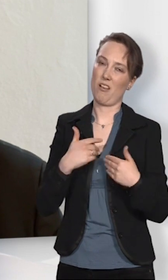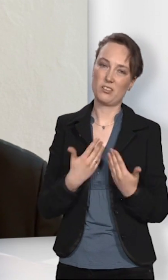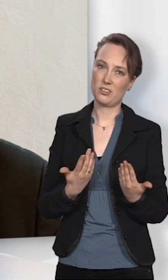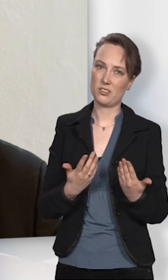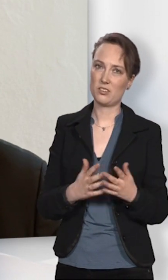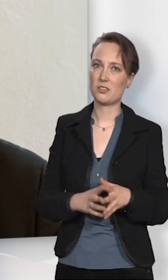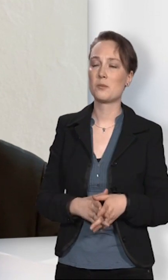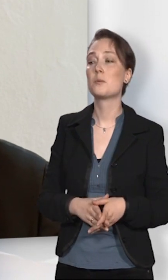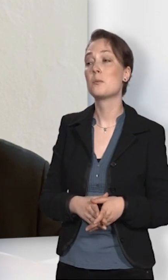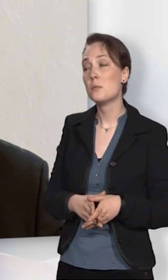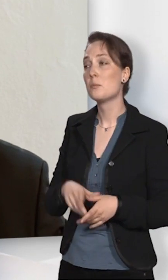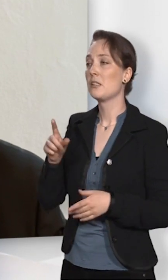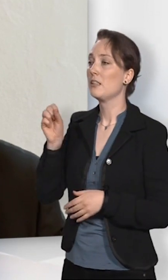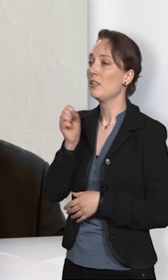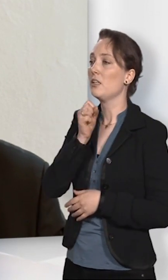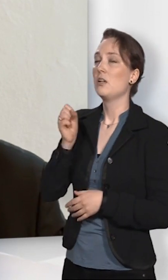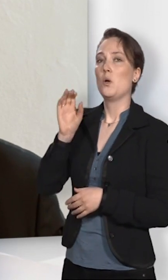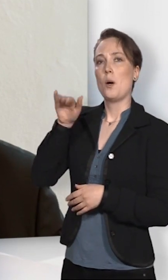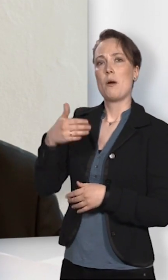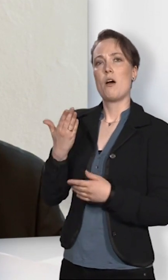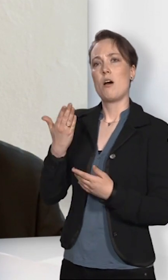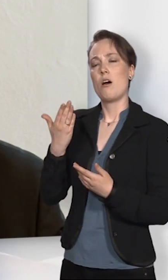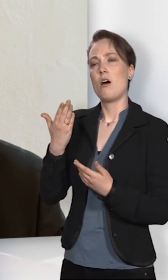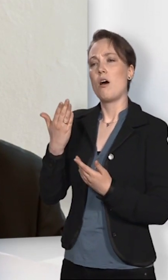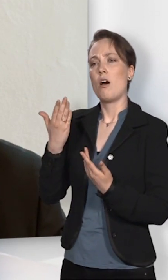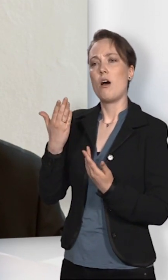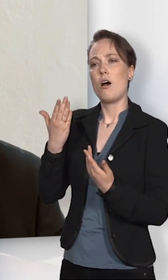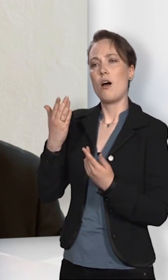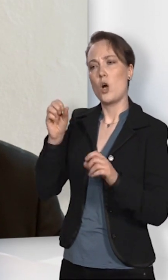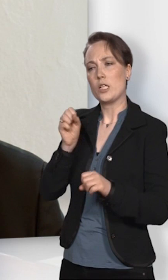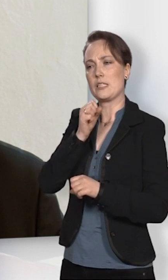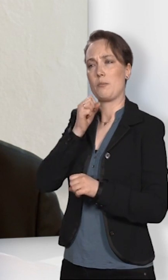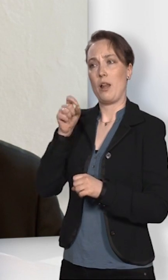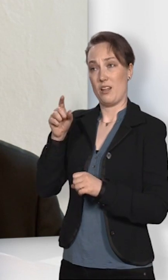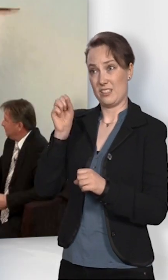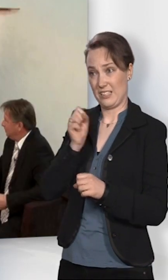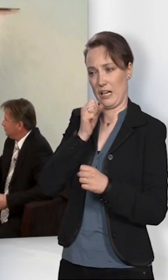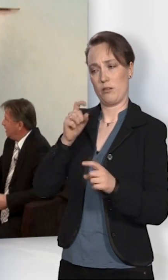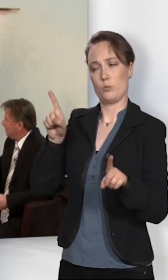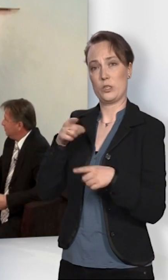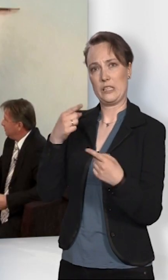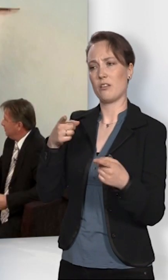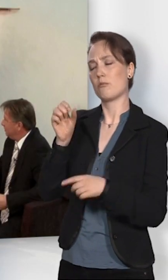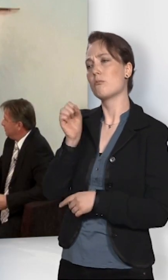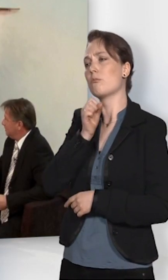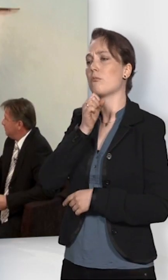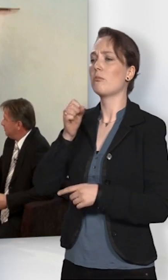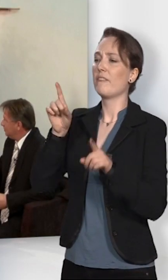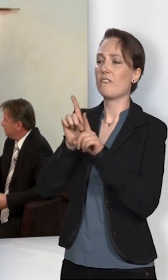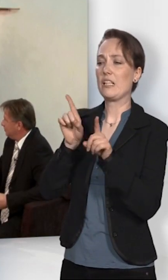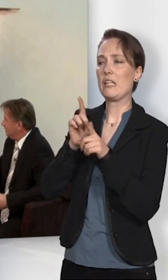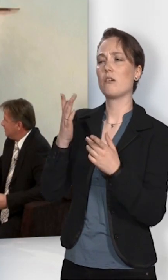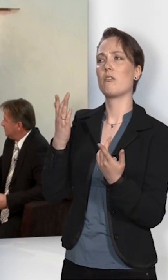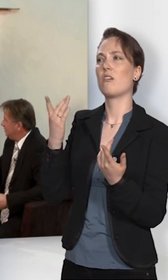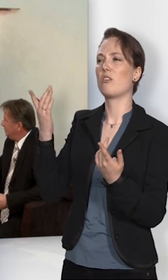tun Sie in Gospels und diesen ganzen großen christlichen Visionen, singen Sie davon wie andere in Schlagern von der Liebe